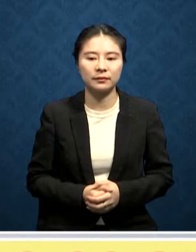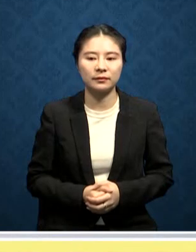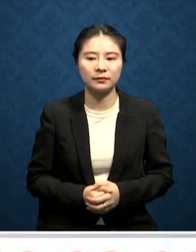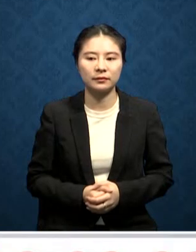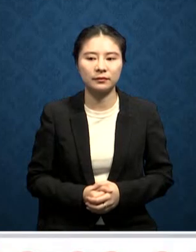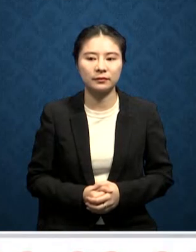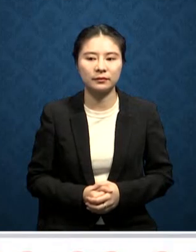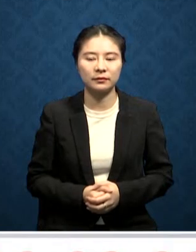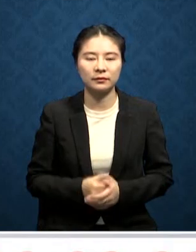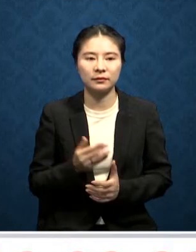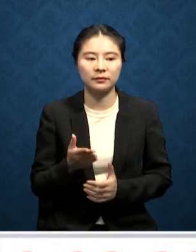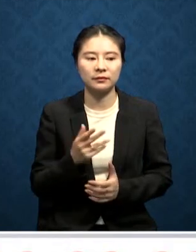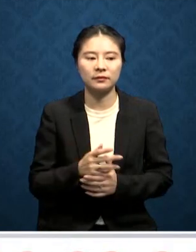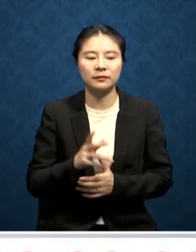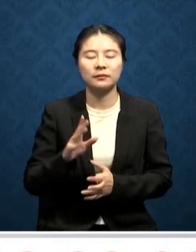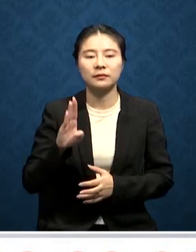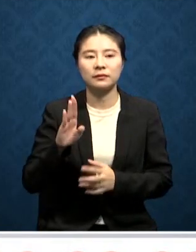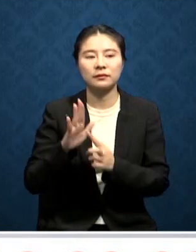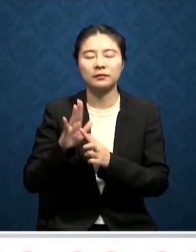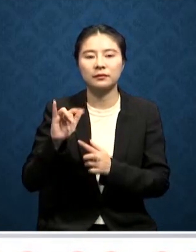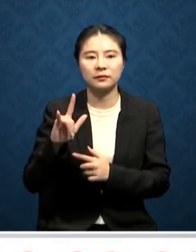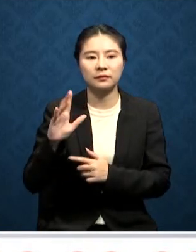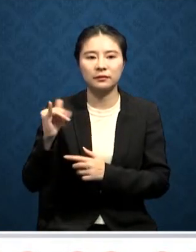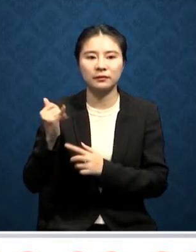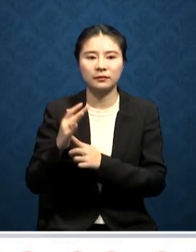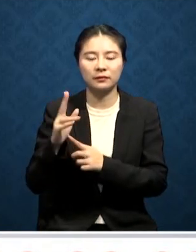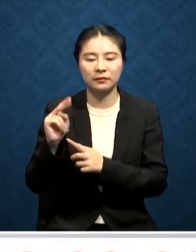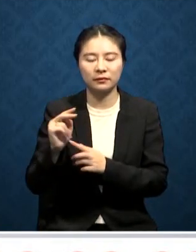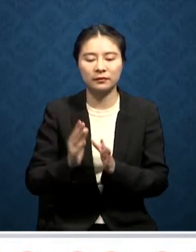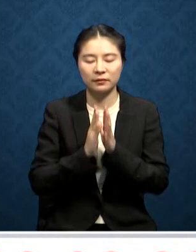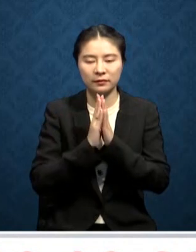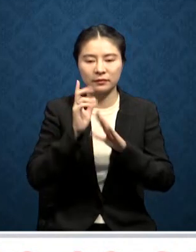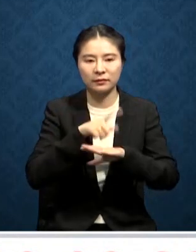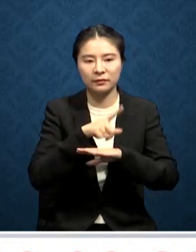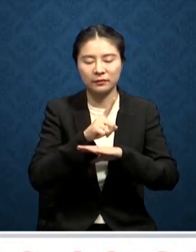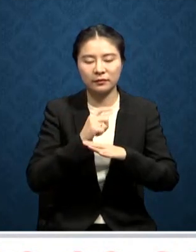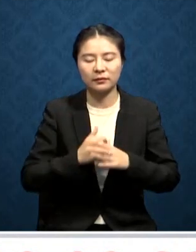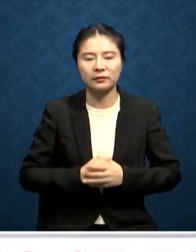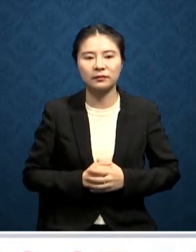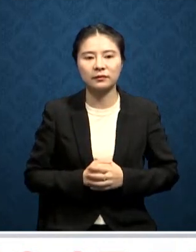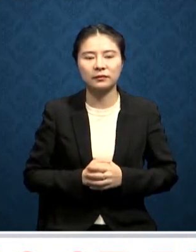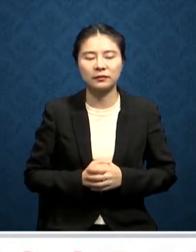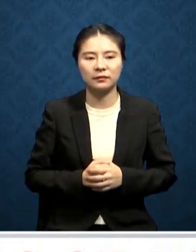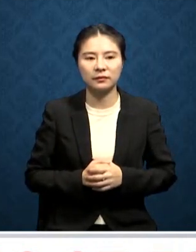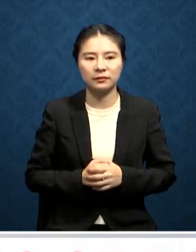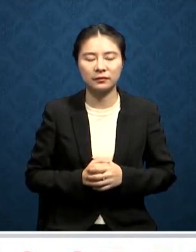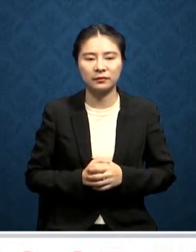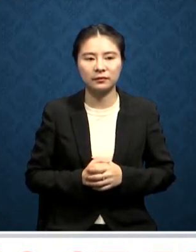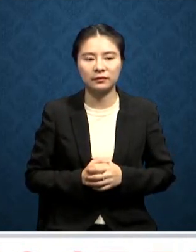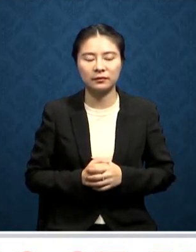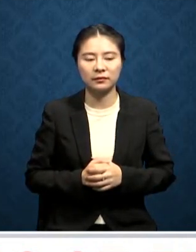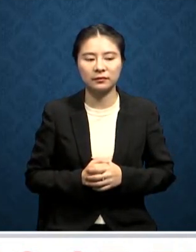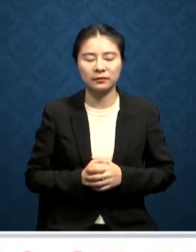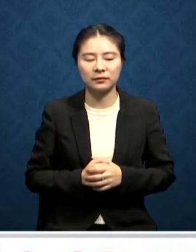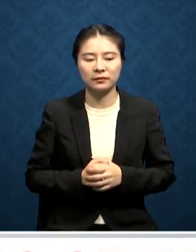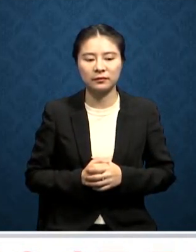บตรโทบุญจันทร์นวลสายครับเชิญครับครับเรียนท่านประธาน่านที่เคารพเพื่อน